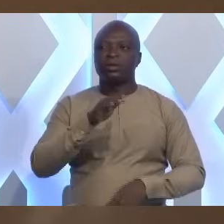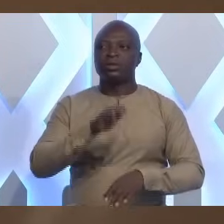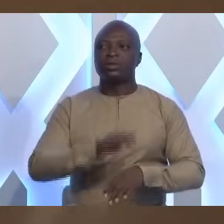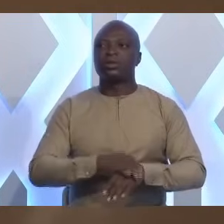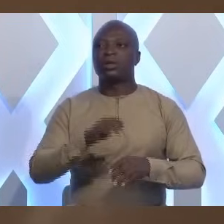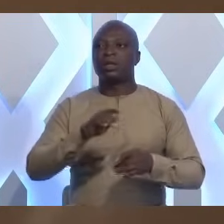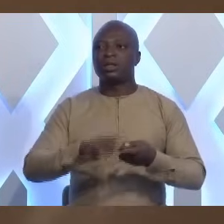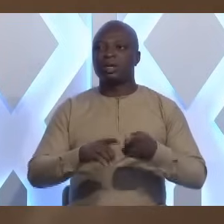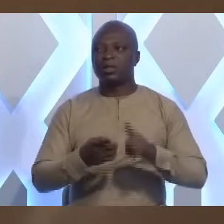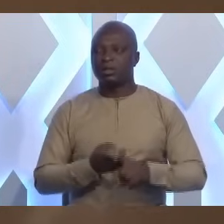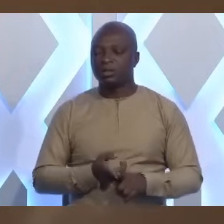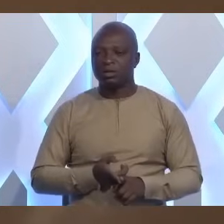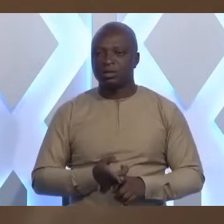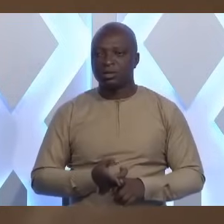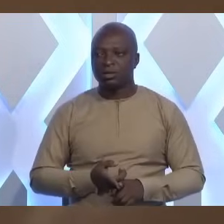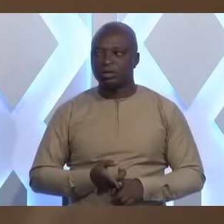amis.